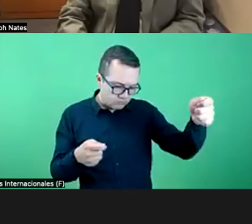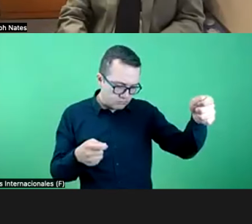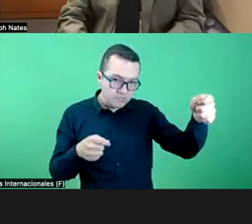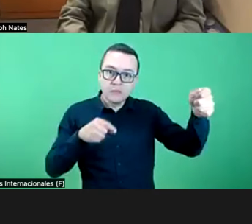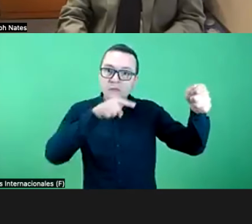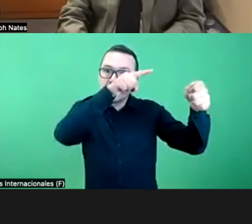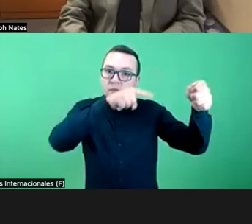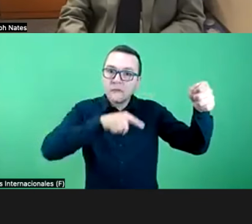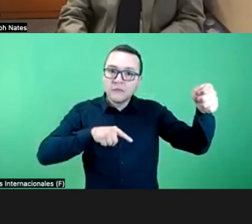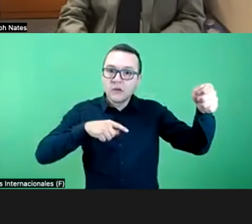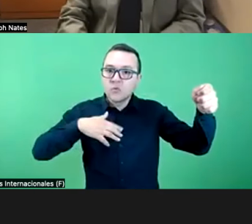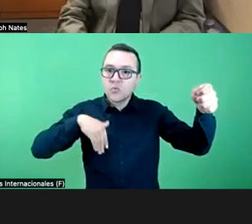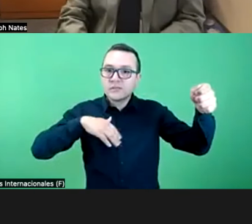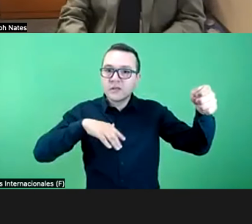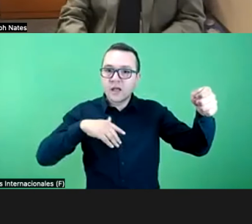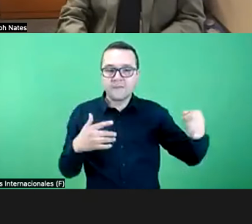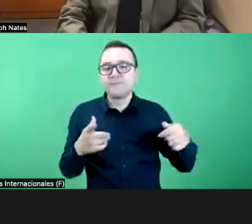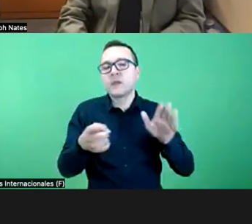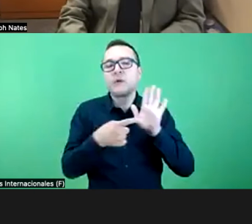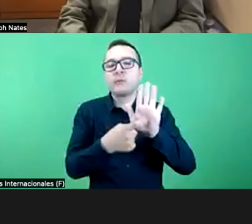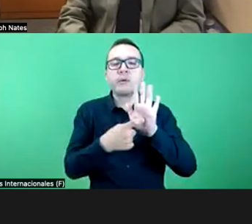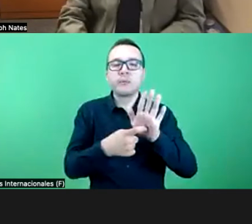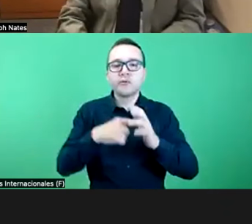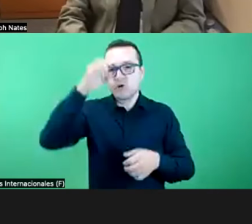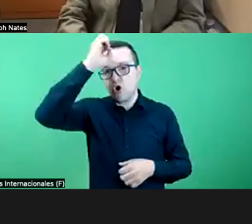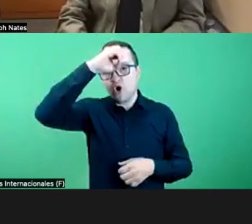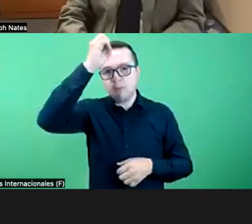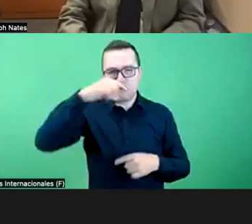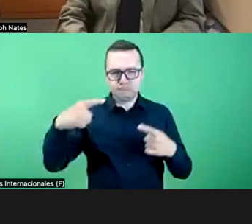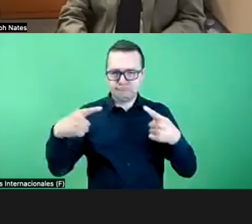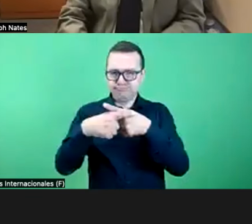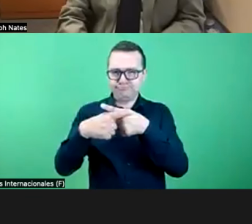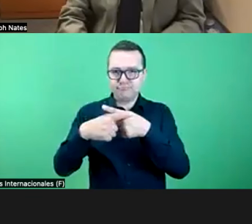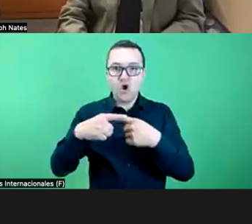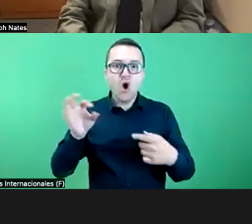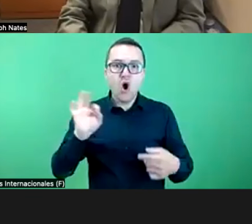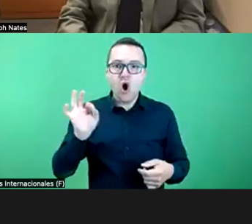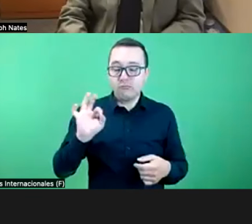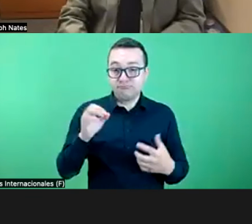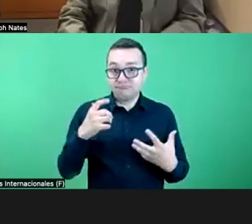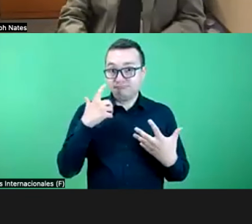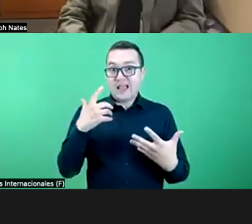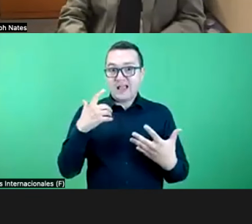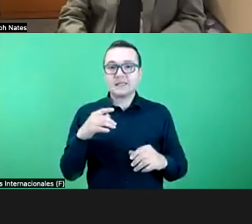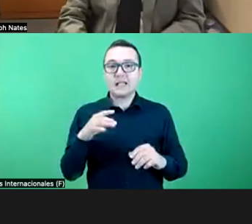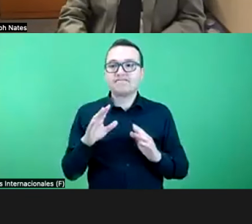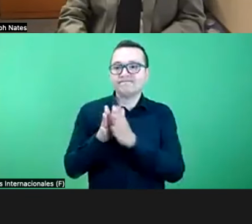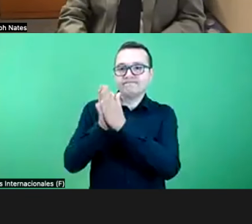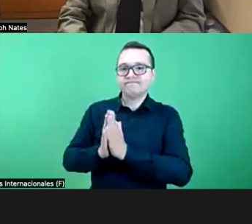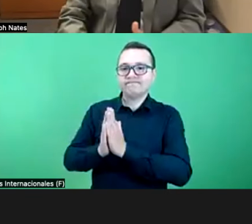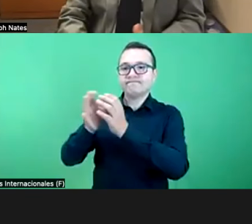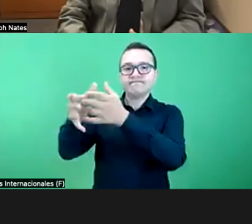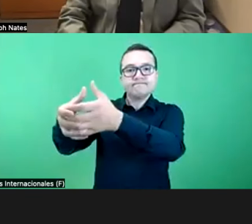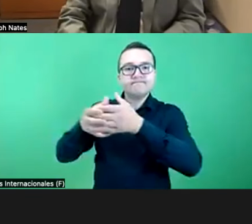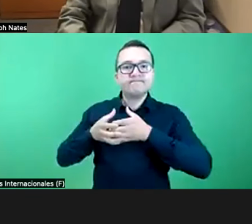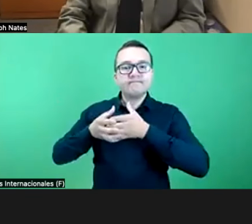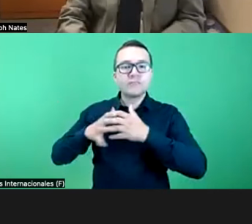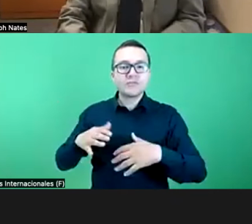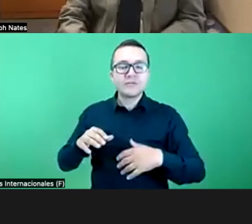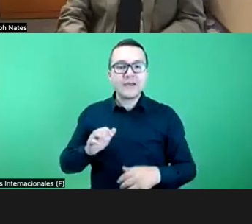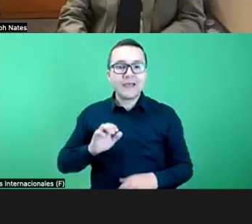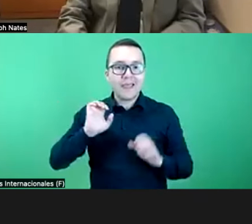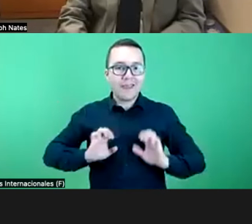Parfois, dans des situations difficiles, telles qu'il y a par exemple des avis contradictoires, demandent l'aide du